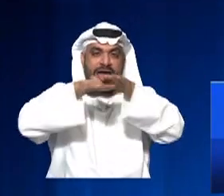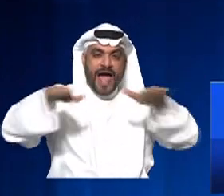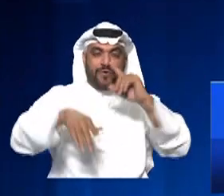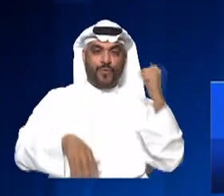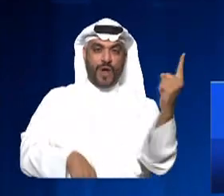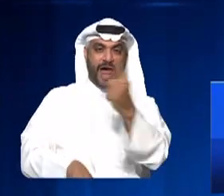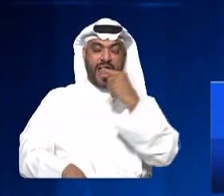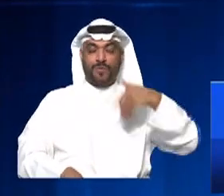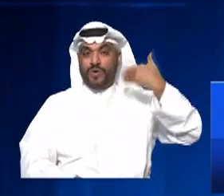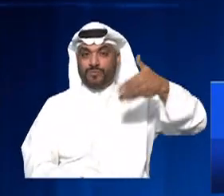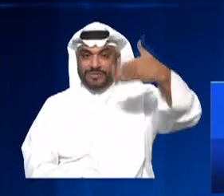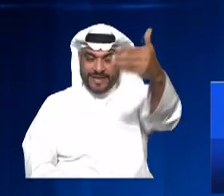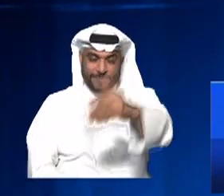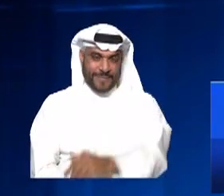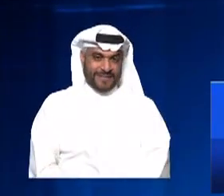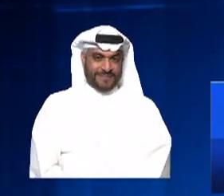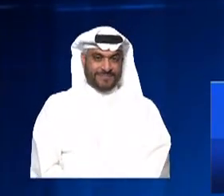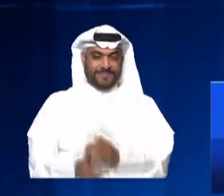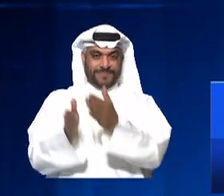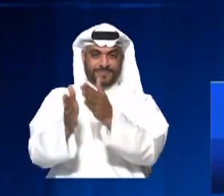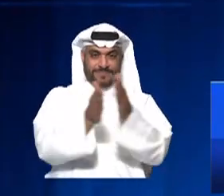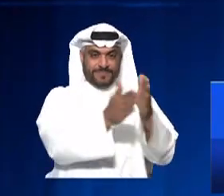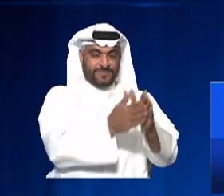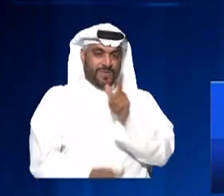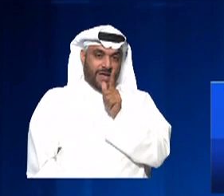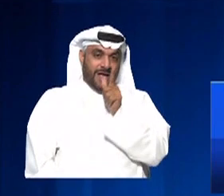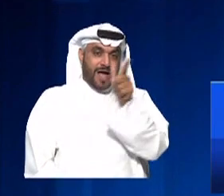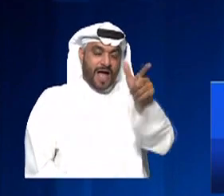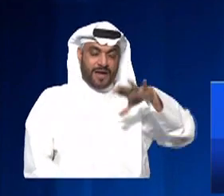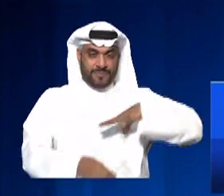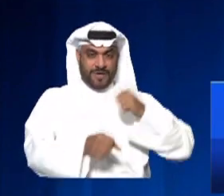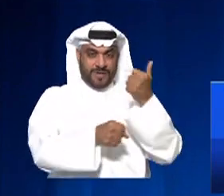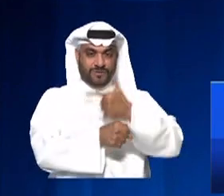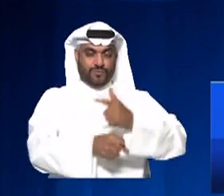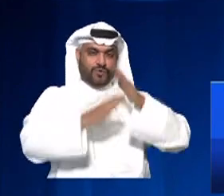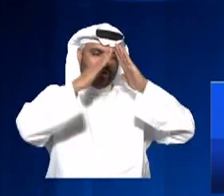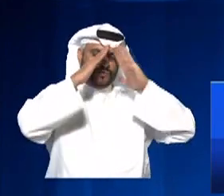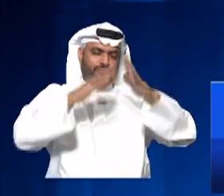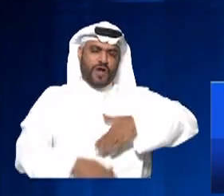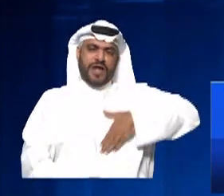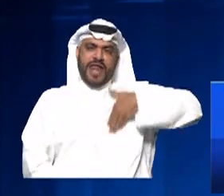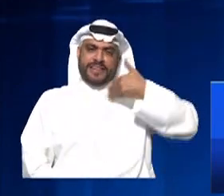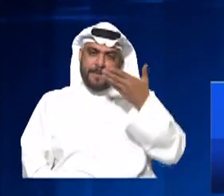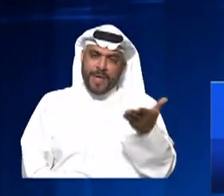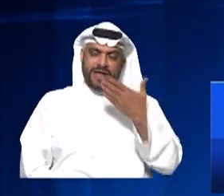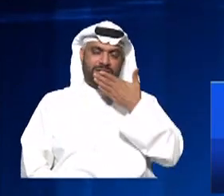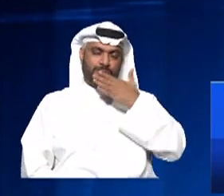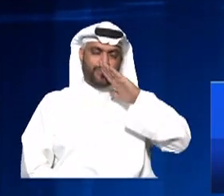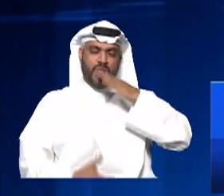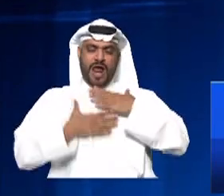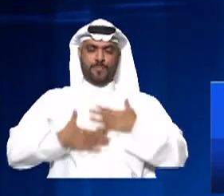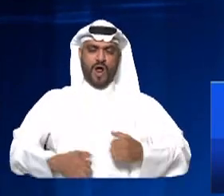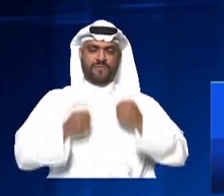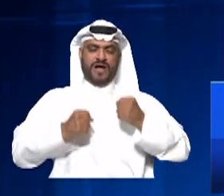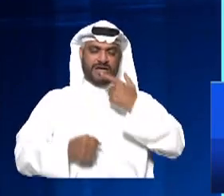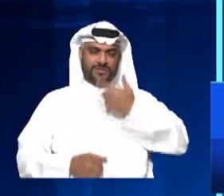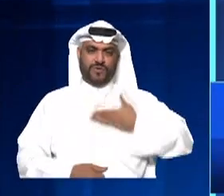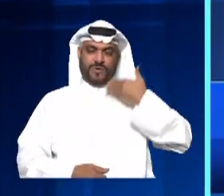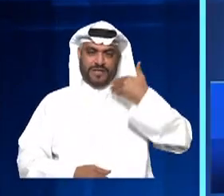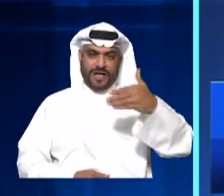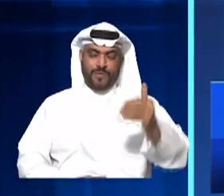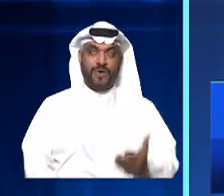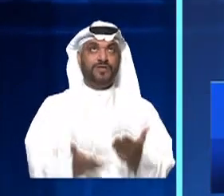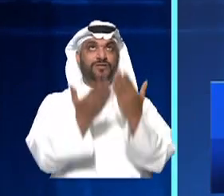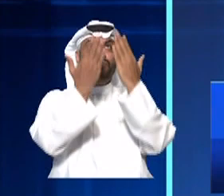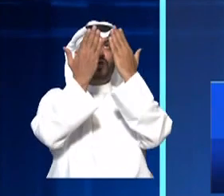الدول وأجيالها القادمة. كما عبر سموه حفظه الله عن أصدق تمنياته بموفور الصحة والعافية سائلا